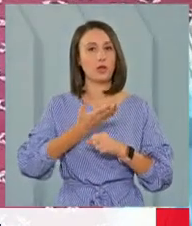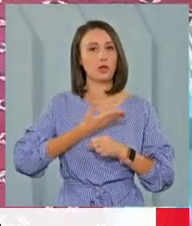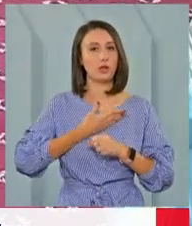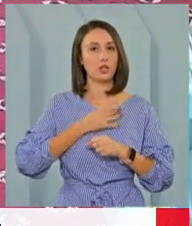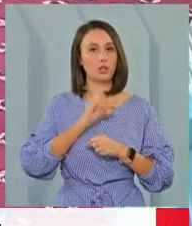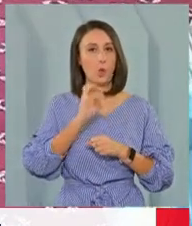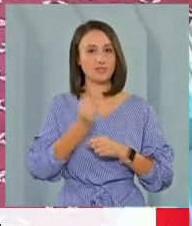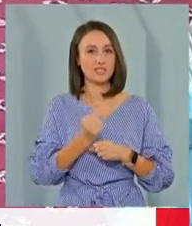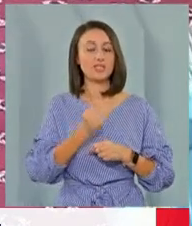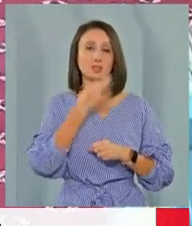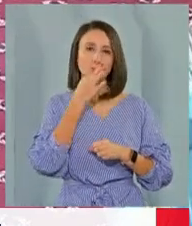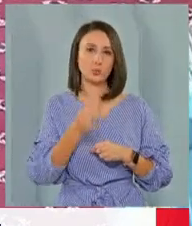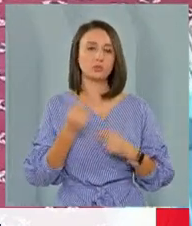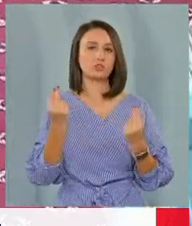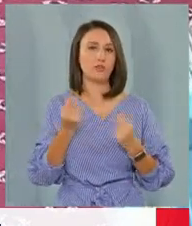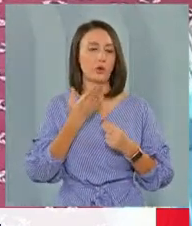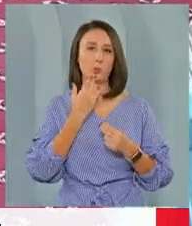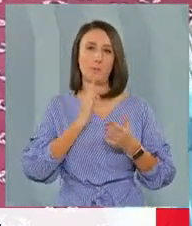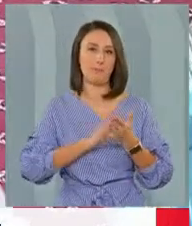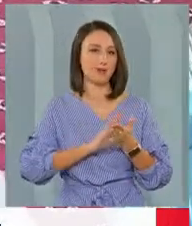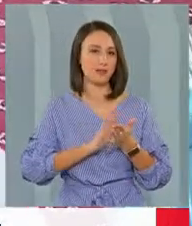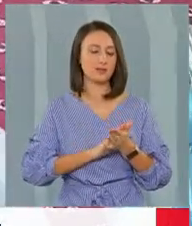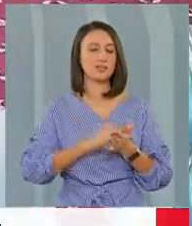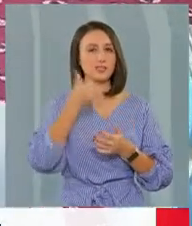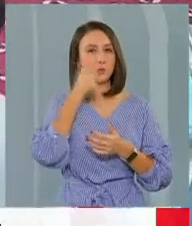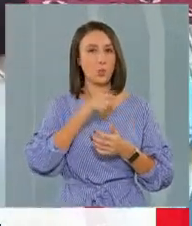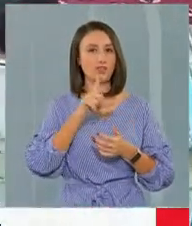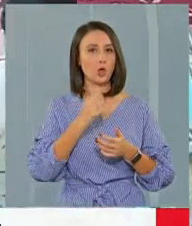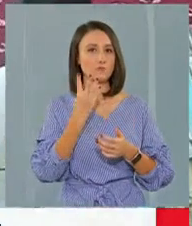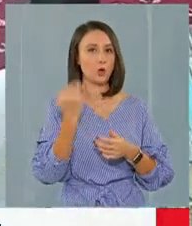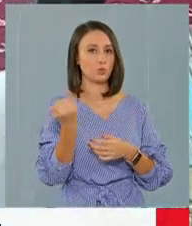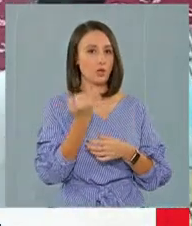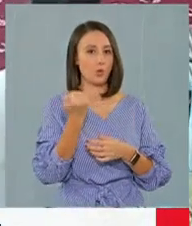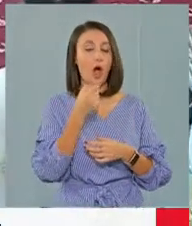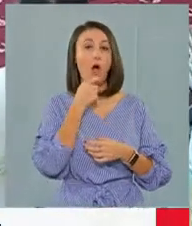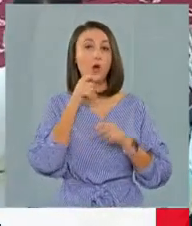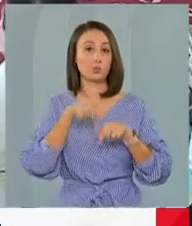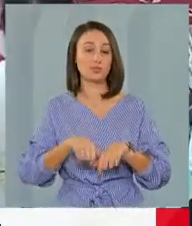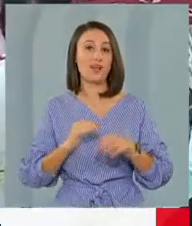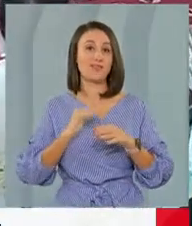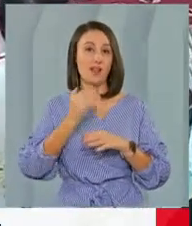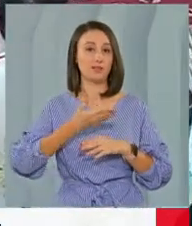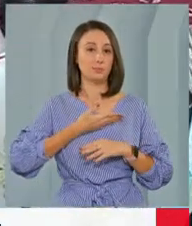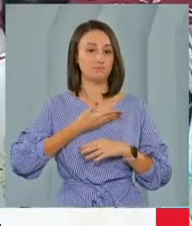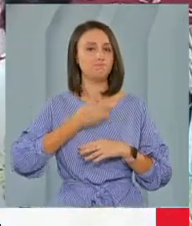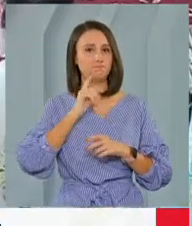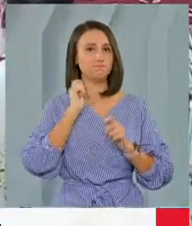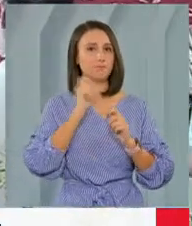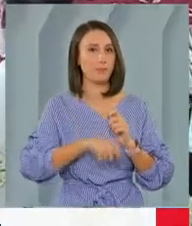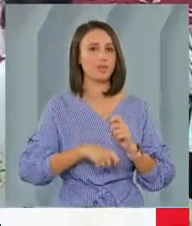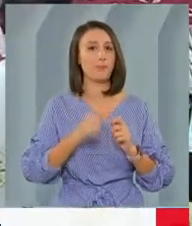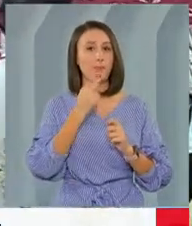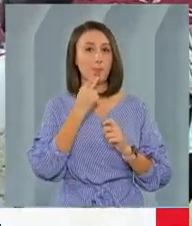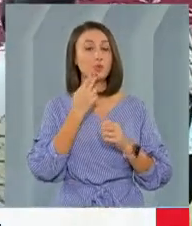arhiepiscopul Tomisului, catalogând-o ca fiind neîntemeiată. În ziua de 24 ianuarie a acestui an, înalt prelatul fusese amendat de